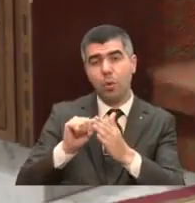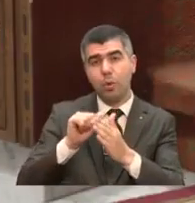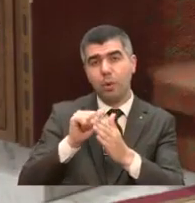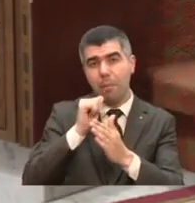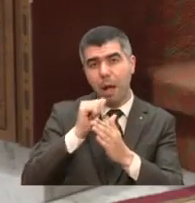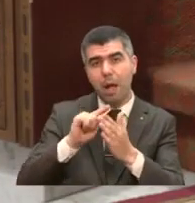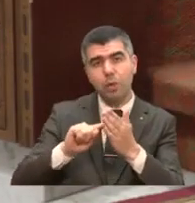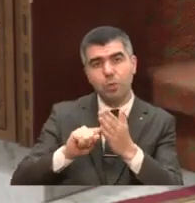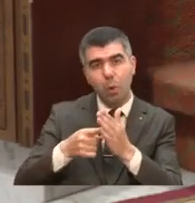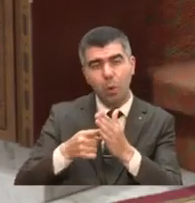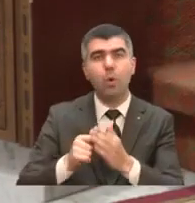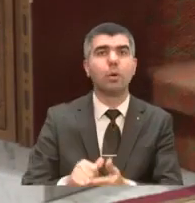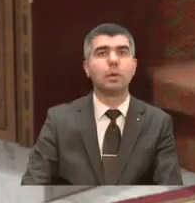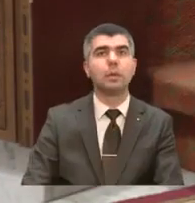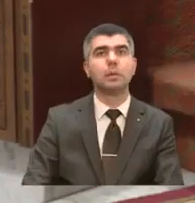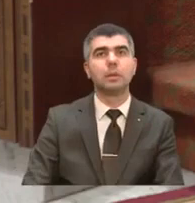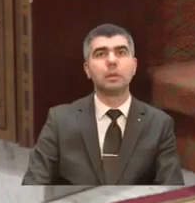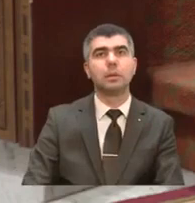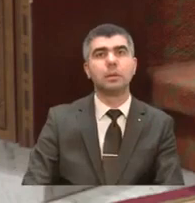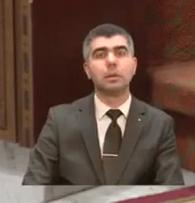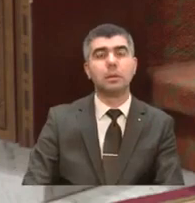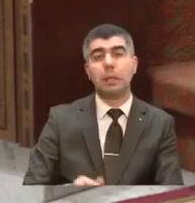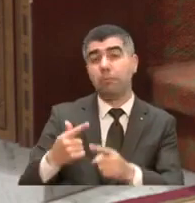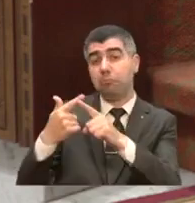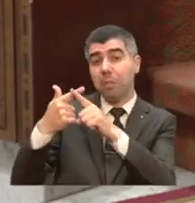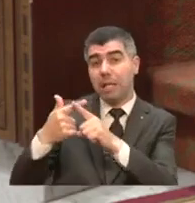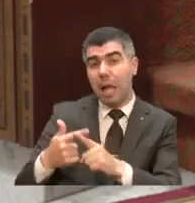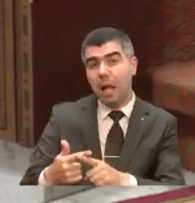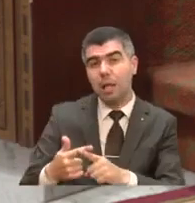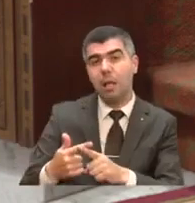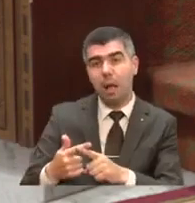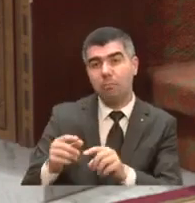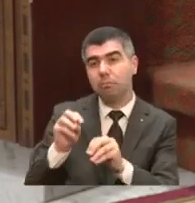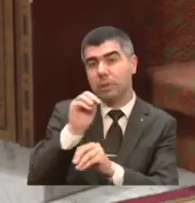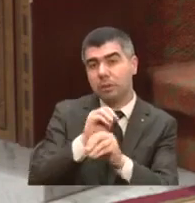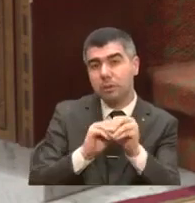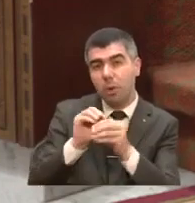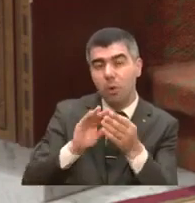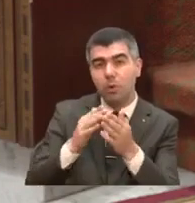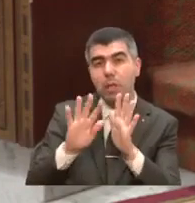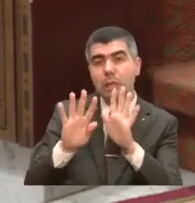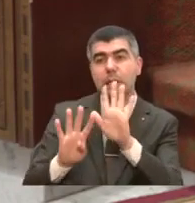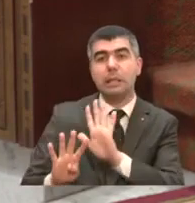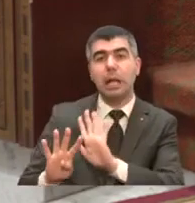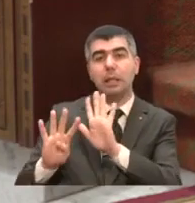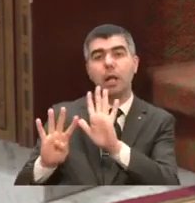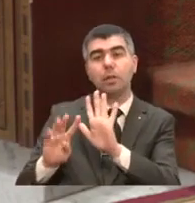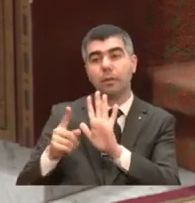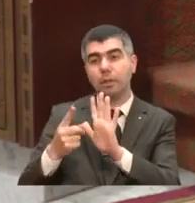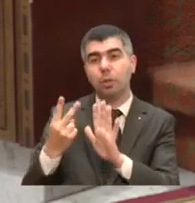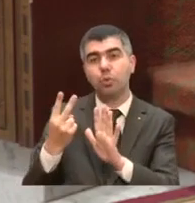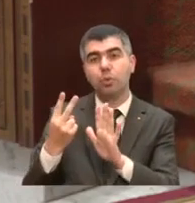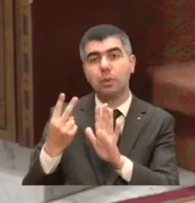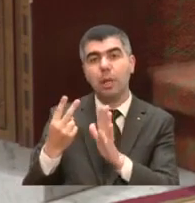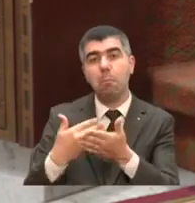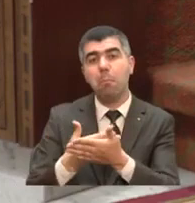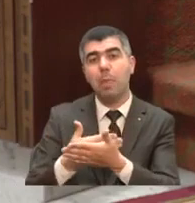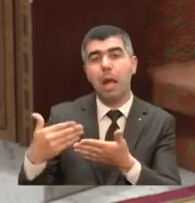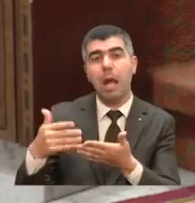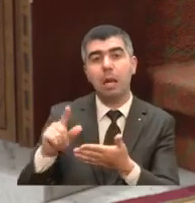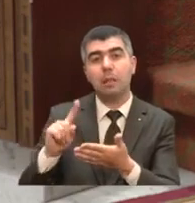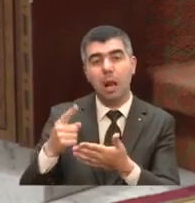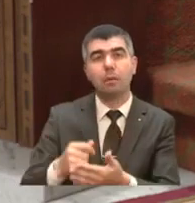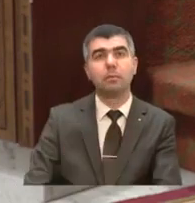للكهرباء والماء الصالح للشرب، الاستثمارات في العالم القروي وصلت تقريبا واحد 19.2 مليار ديال الدرهم خلال الفترة